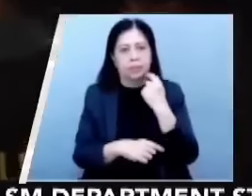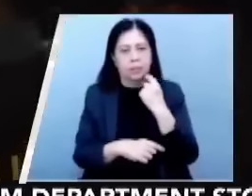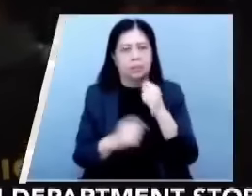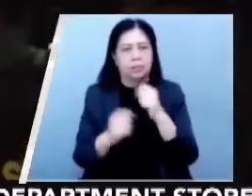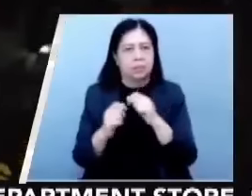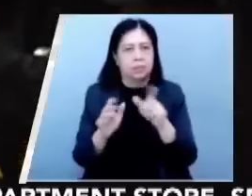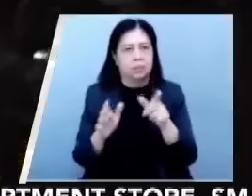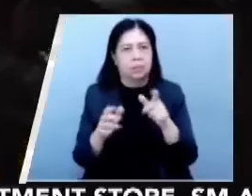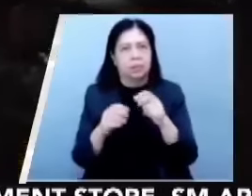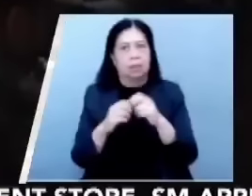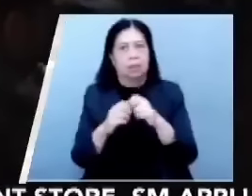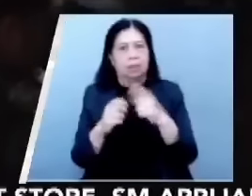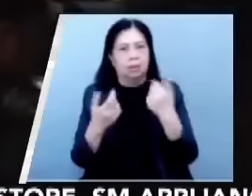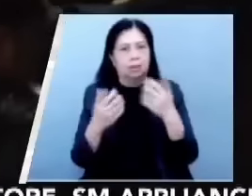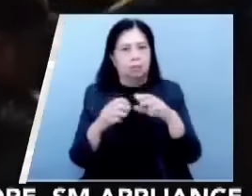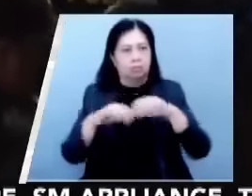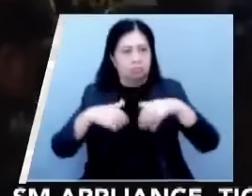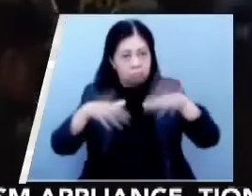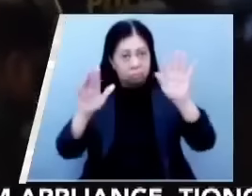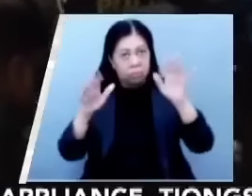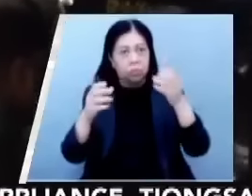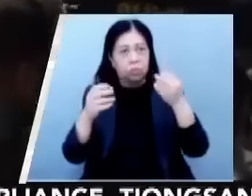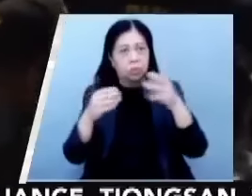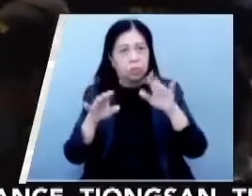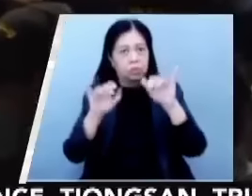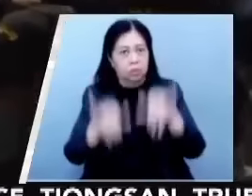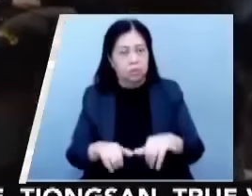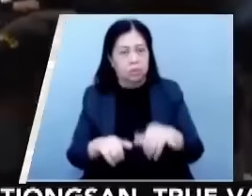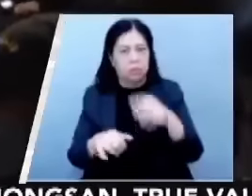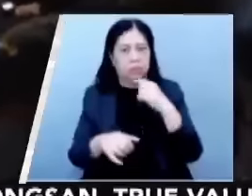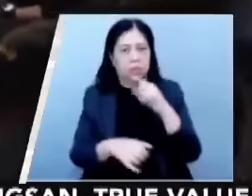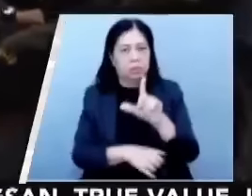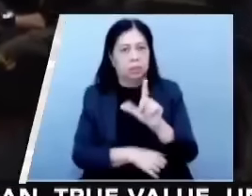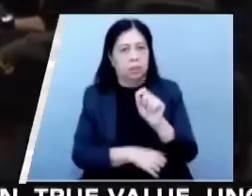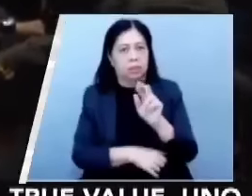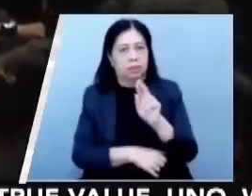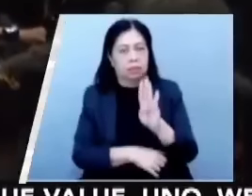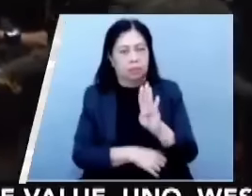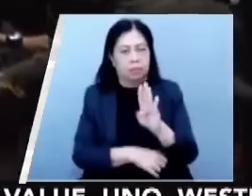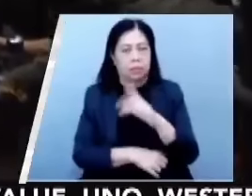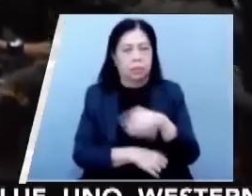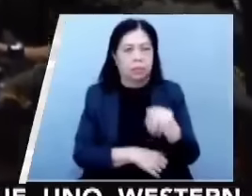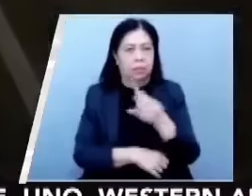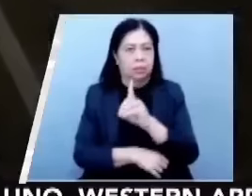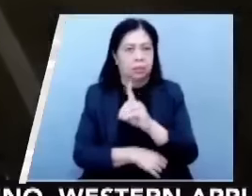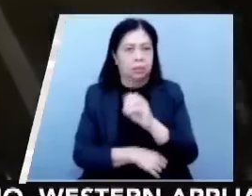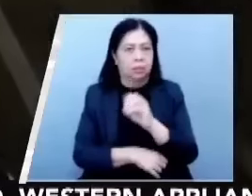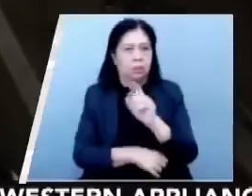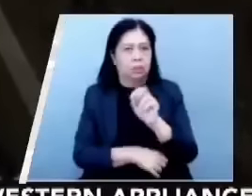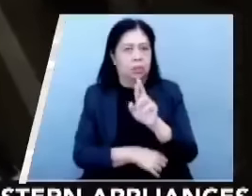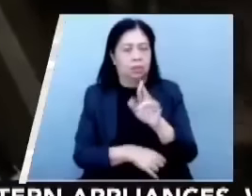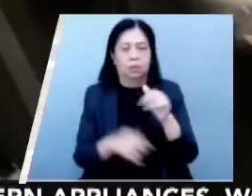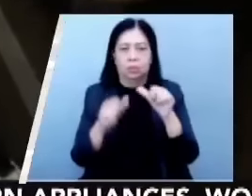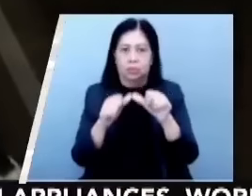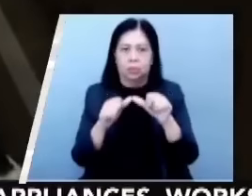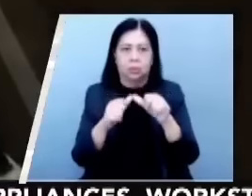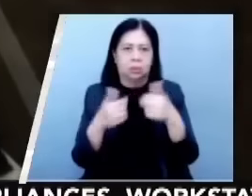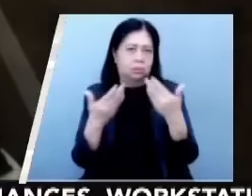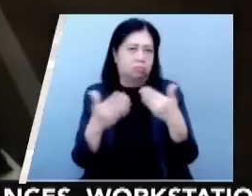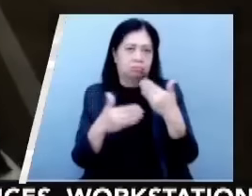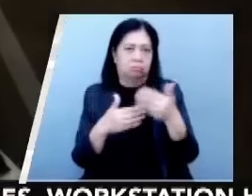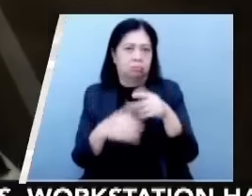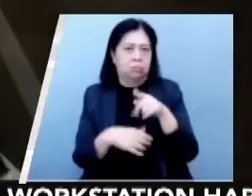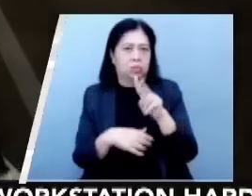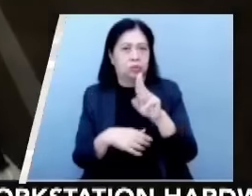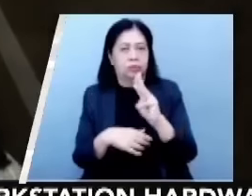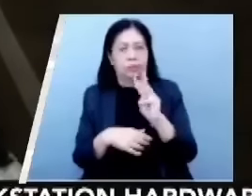ito nakikilos protesta. Nanindigan naman ng LTFRB at DOTR, Department of Transportation, na tuloy pa rin ang implementasyon ng PUV Modernization